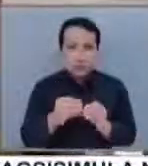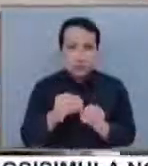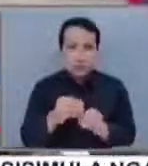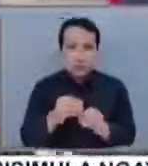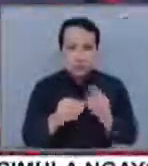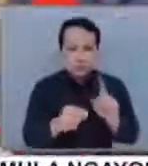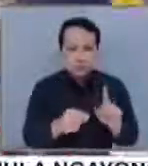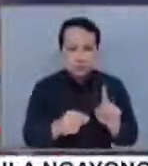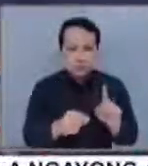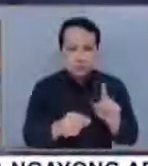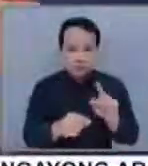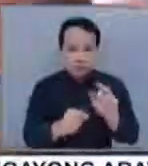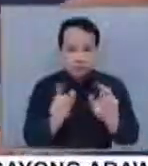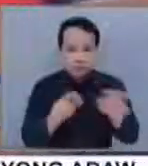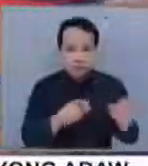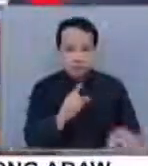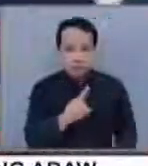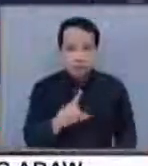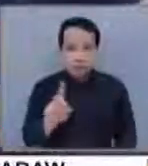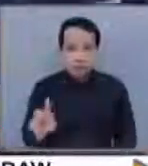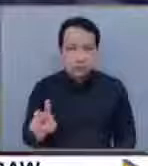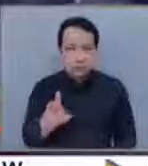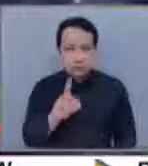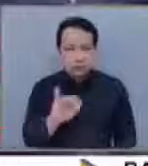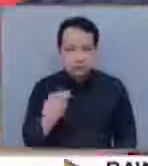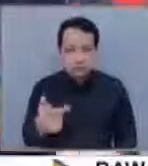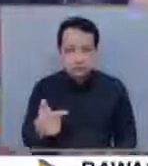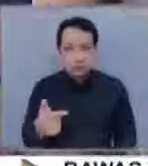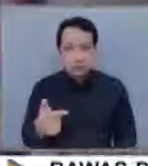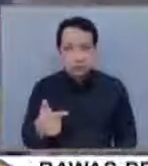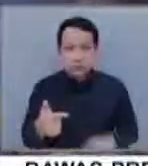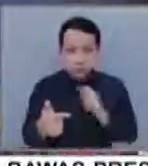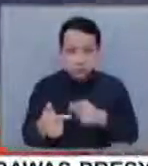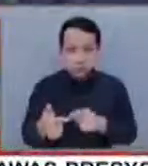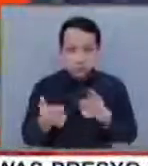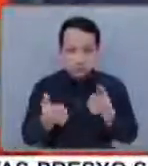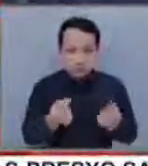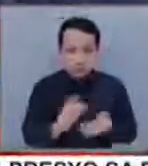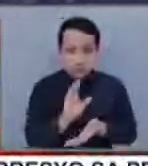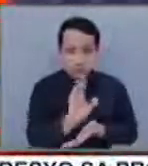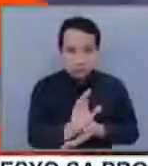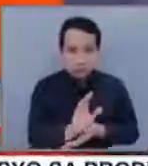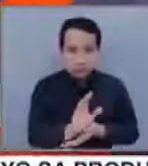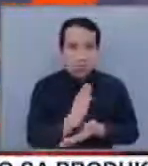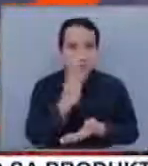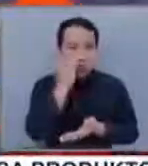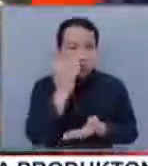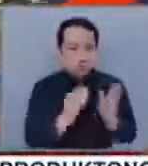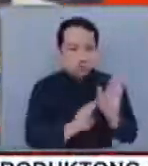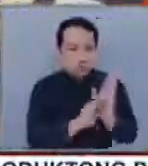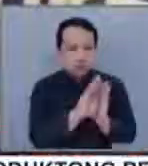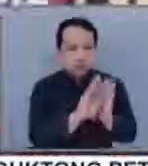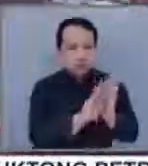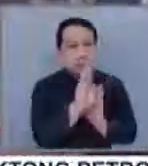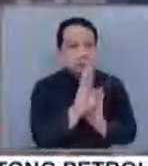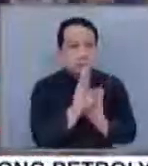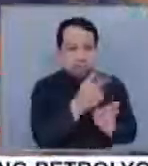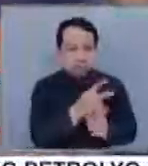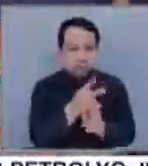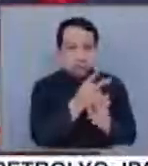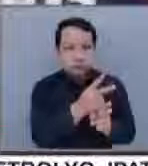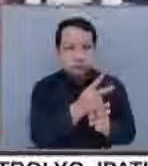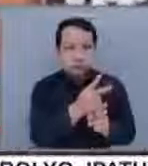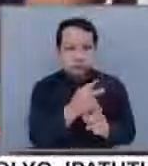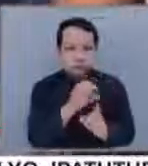2022-111 ng DILG. Ang nasabing pangkalikasang aktividad ay may temang mabuhayin ang pangalaga sa kalikasan.